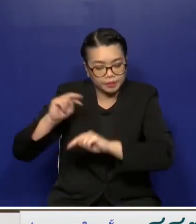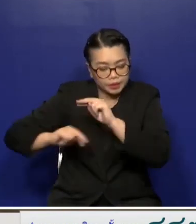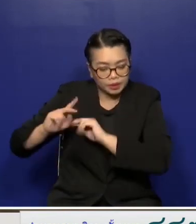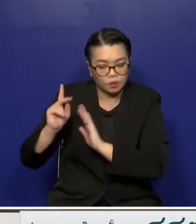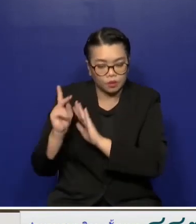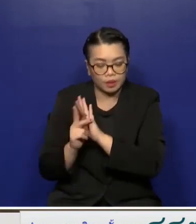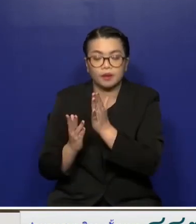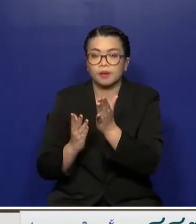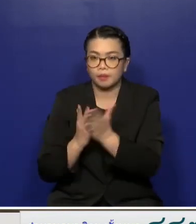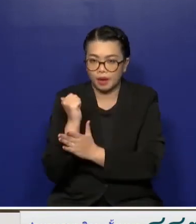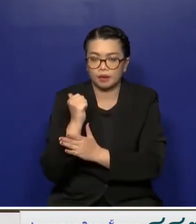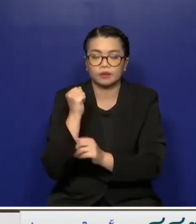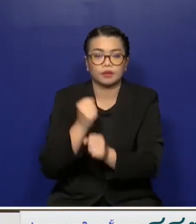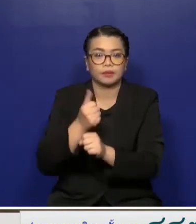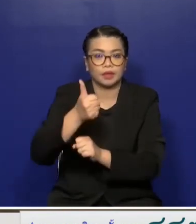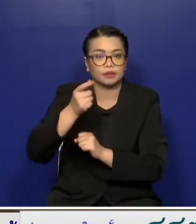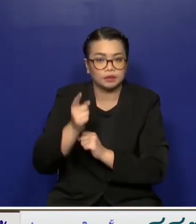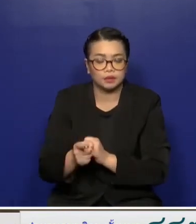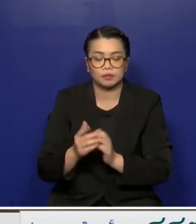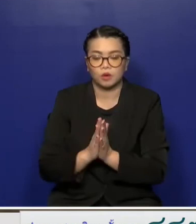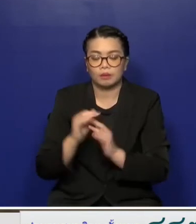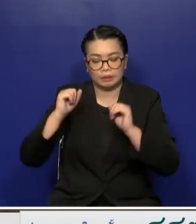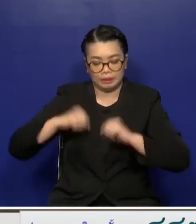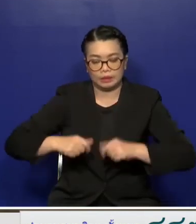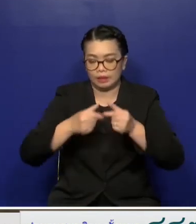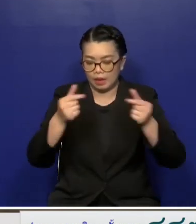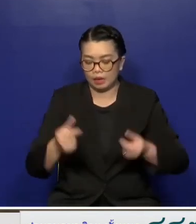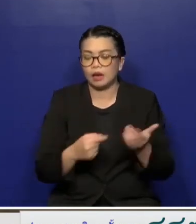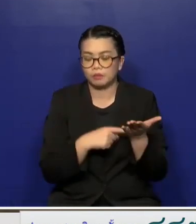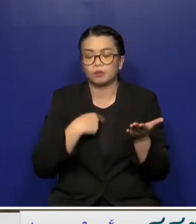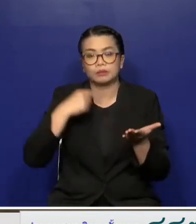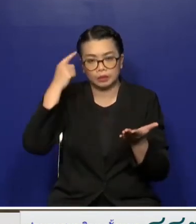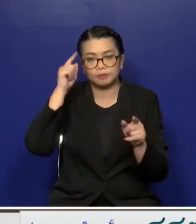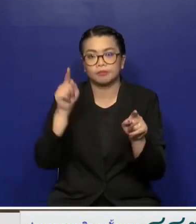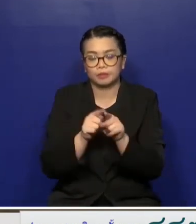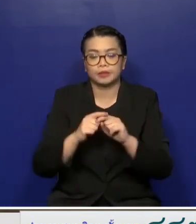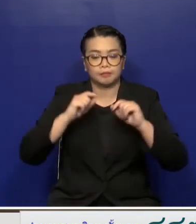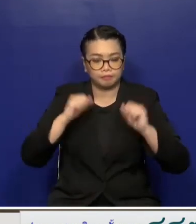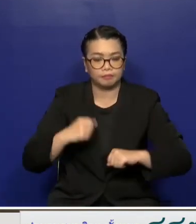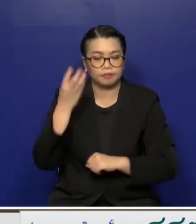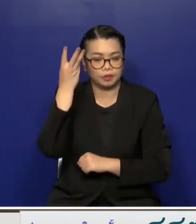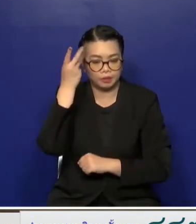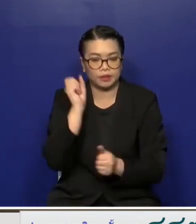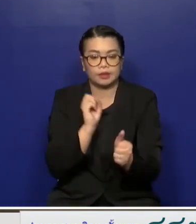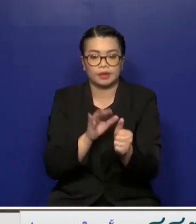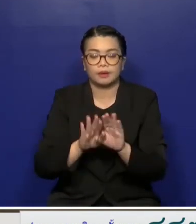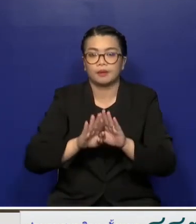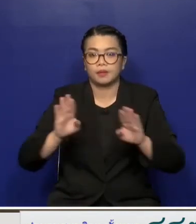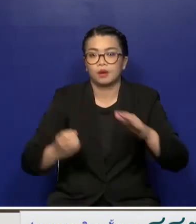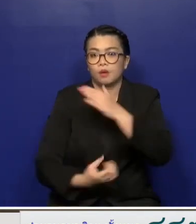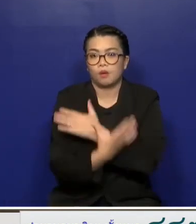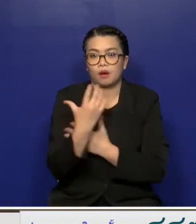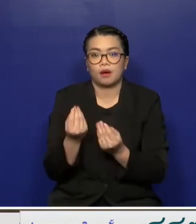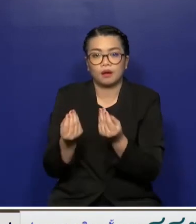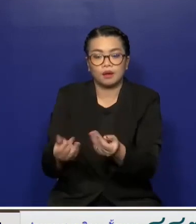ฉบับนี้เป็นไปได้จริงผมเห็นด้วยกับร่างของคณะรัฐมนตรีโดยหลักการและผมยืนยันในแนวความคิดที่อยากจะเปิดกว้างให้ประชาชน